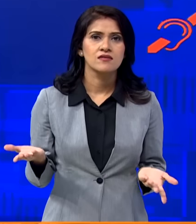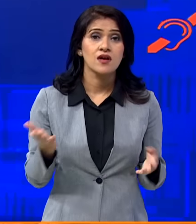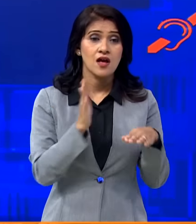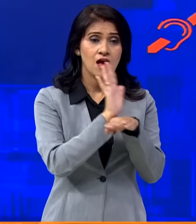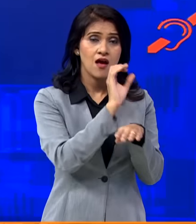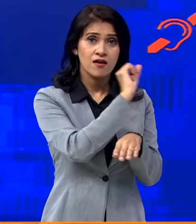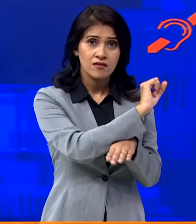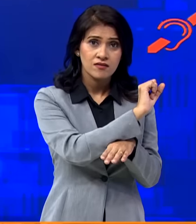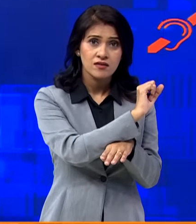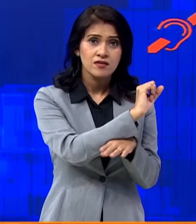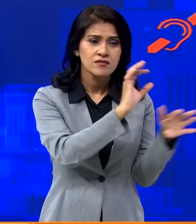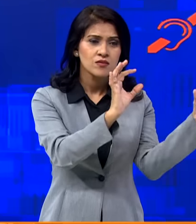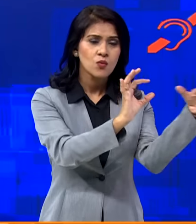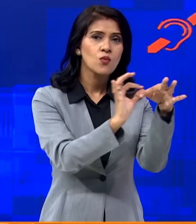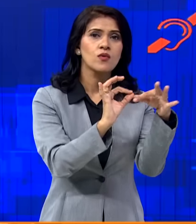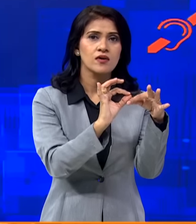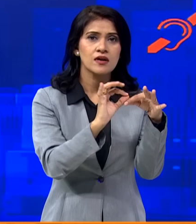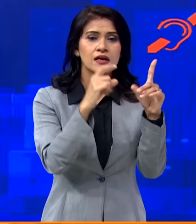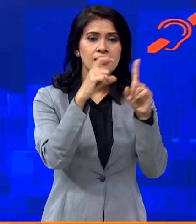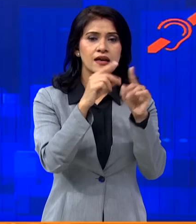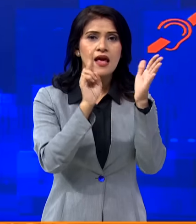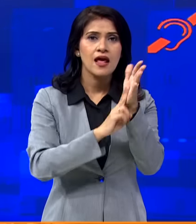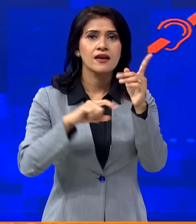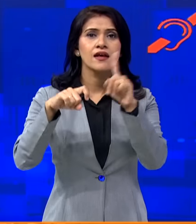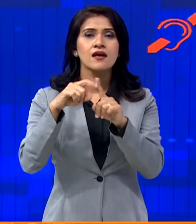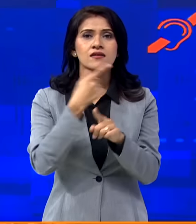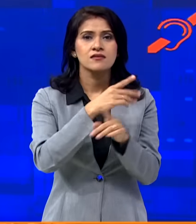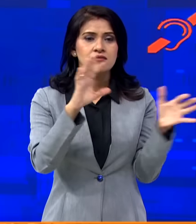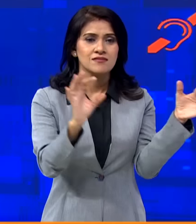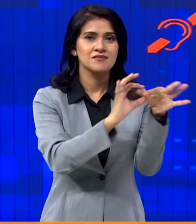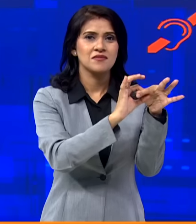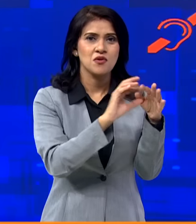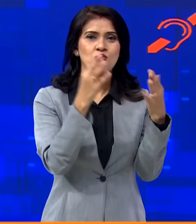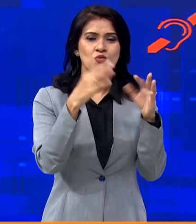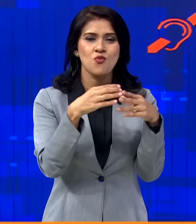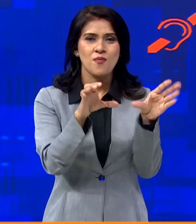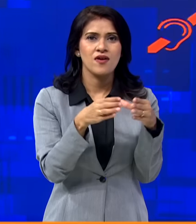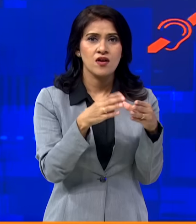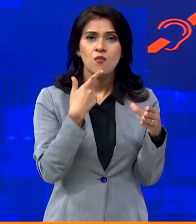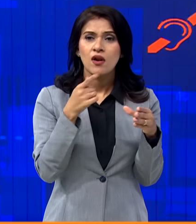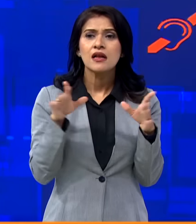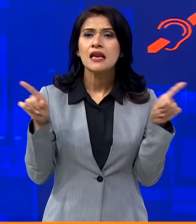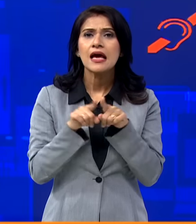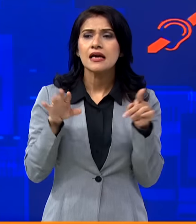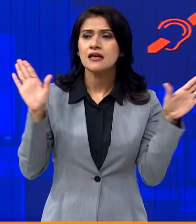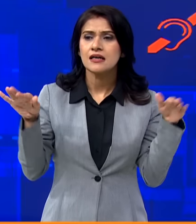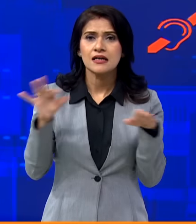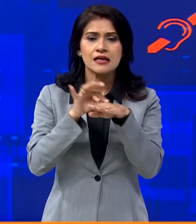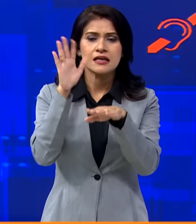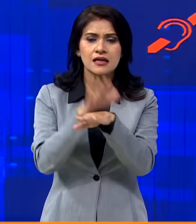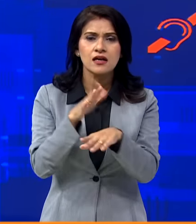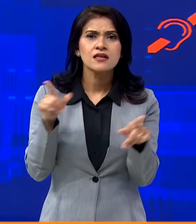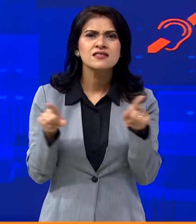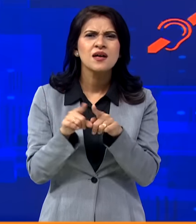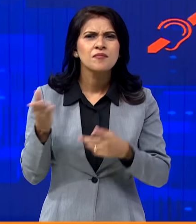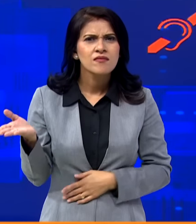और राहुल गांधी जी की सबसे प्रिय पार्टी है वह कहती है कि यह तो सनातन जो है यह डेंगू है मलेरिया है कोड है तो मैंने यह कह